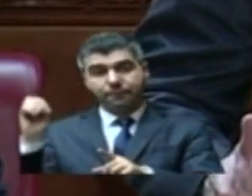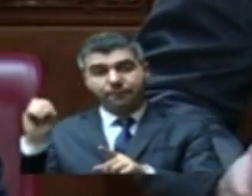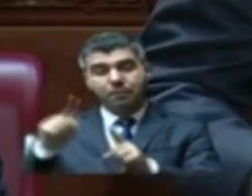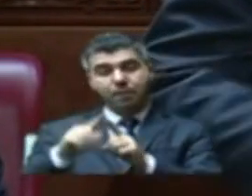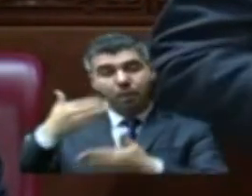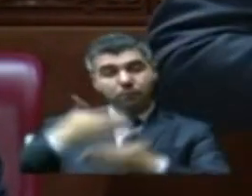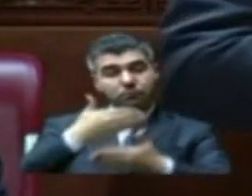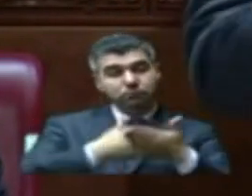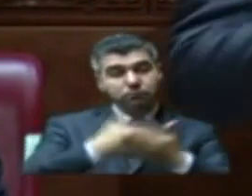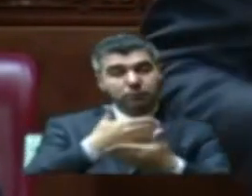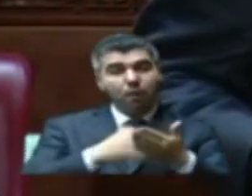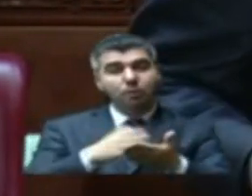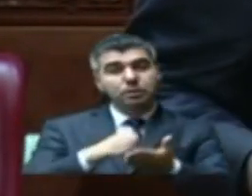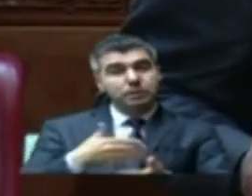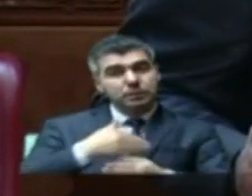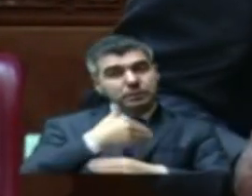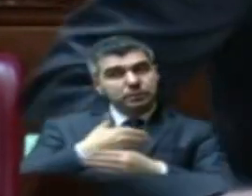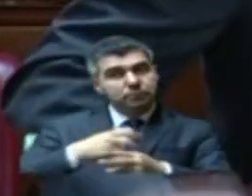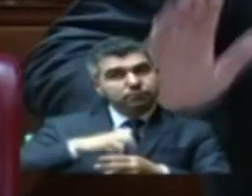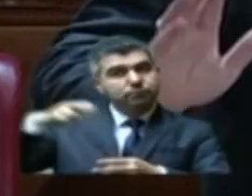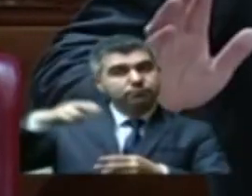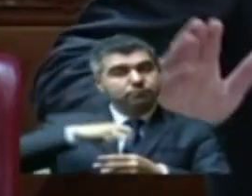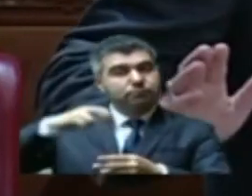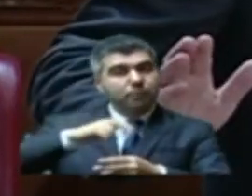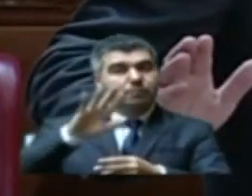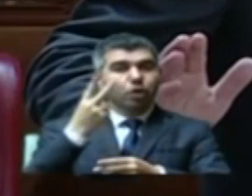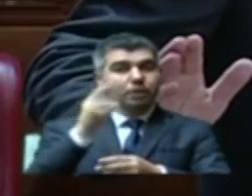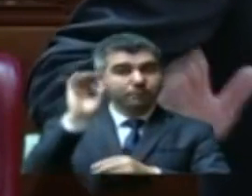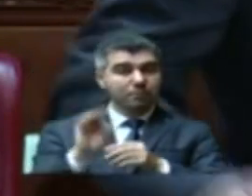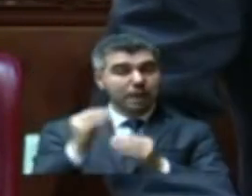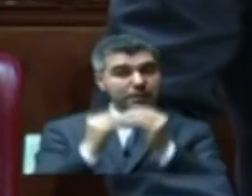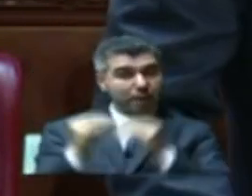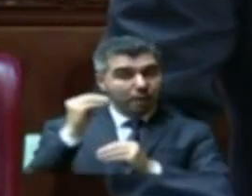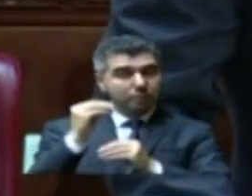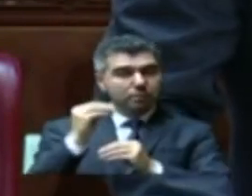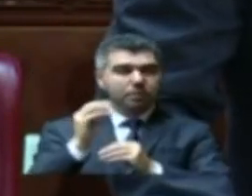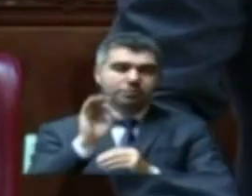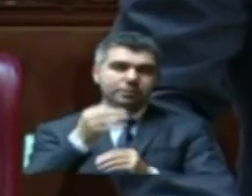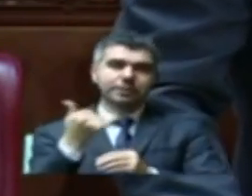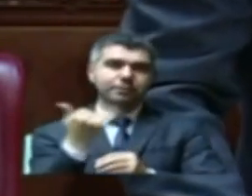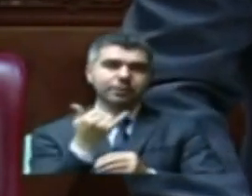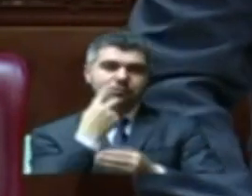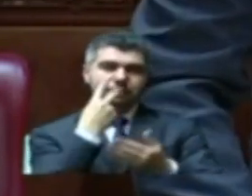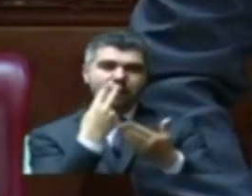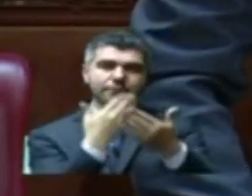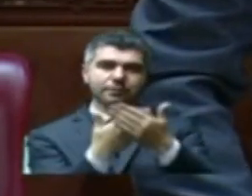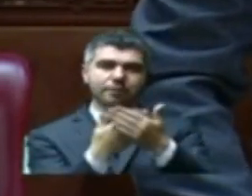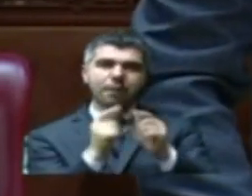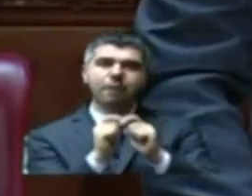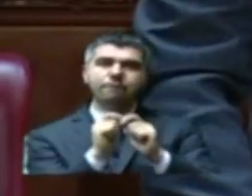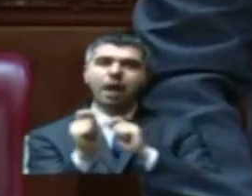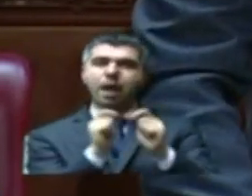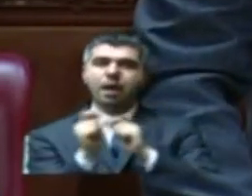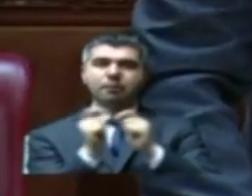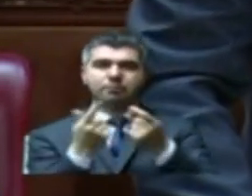إسبانيا وتنديروا نمو ديال 25%، راه أكيد ما خصنا له، وبالتالي تيكون تفاوض. وهذا اللي تم مع الإسبان